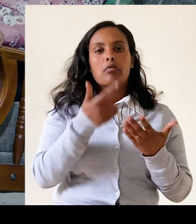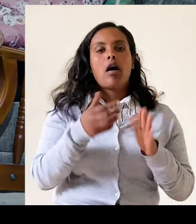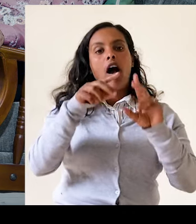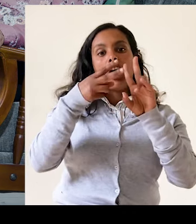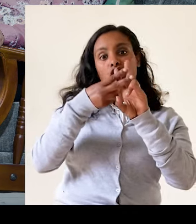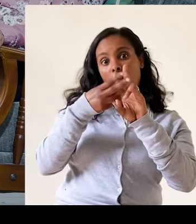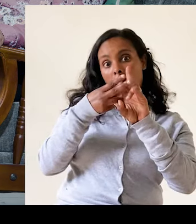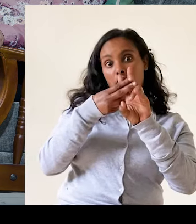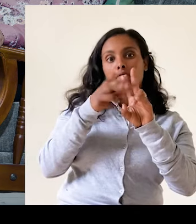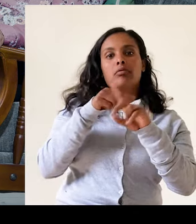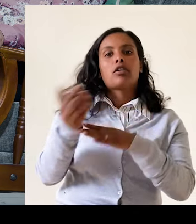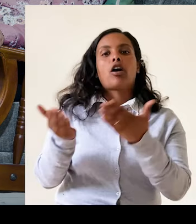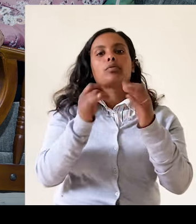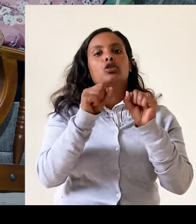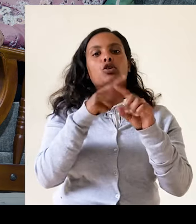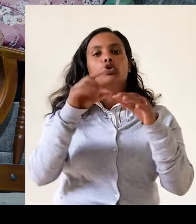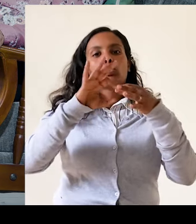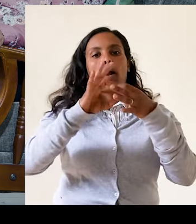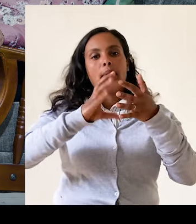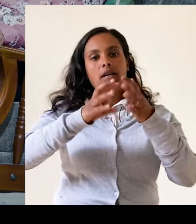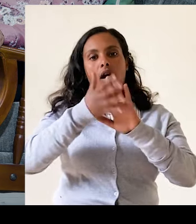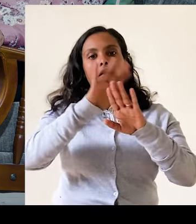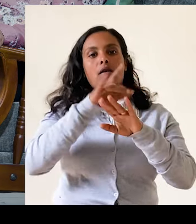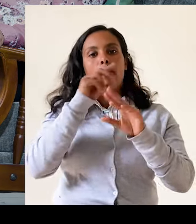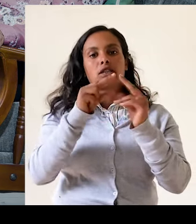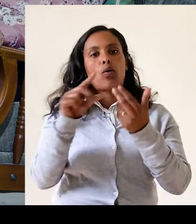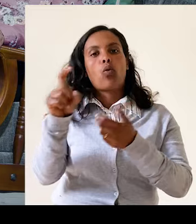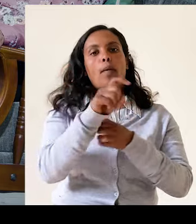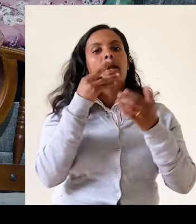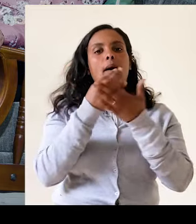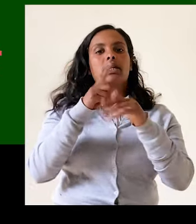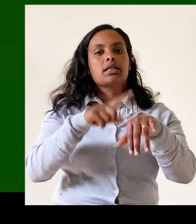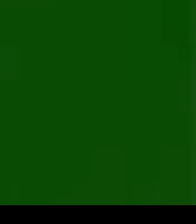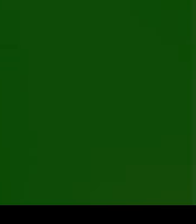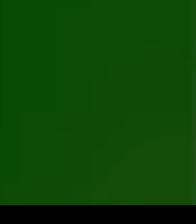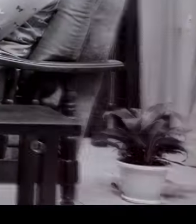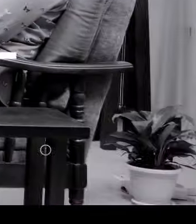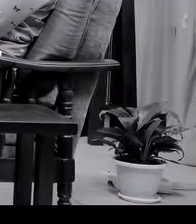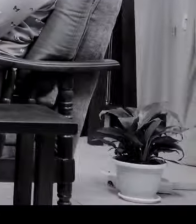በሃሽታግ ጠይቄ በኩል ልታደርሱን ትችላላችሁ። የሶሻል ሚዲያ ገጾቻችን ቤተሰብ ሁኑ። መልካም ጊዜ።